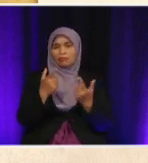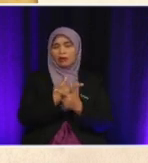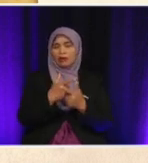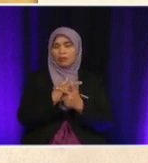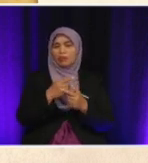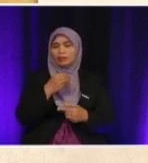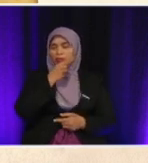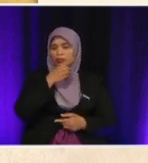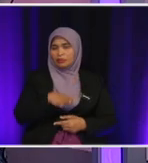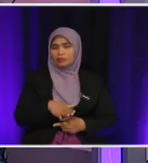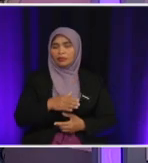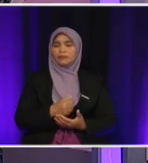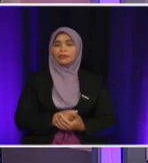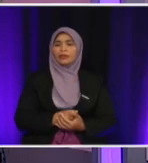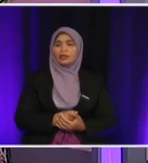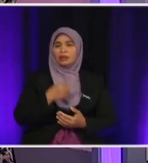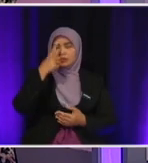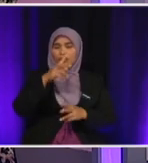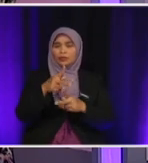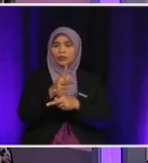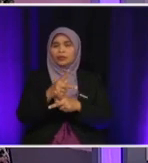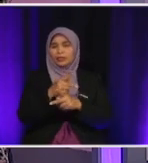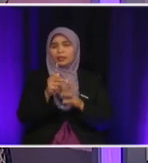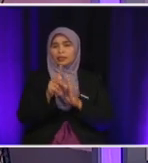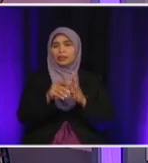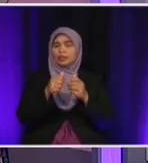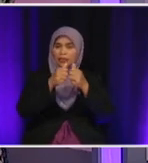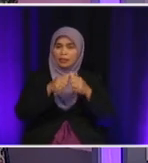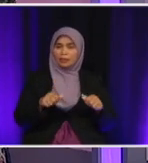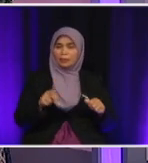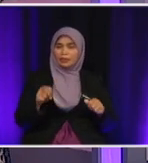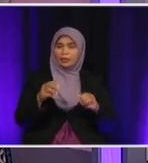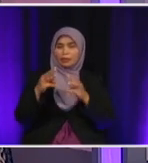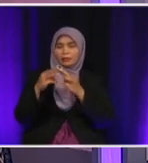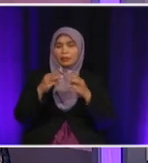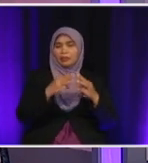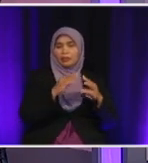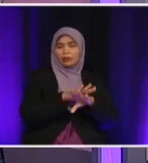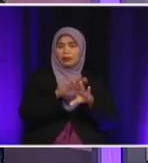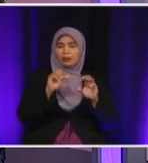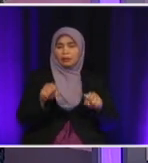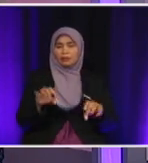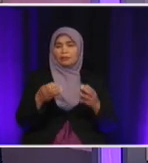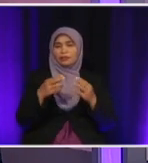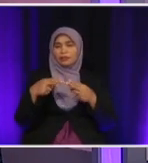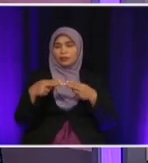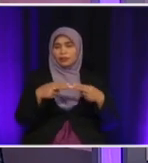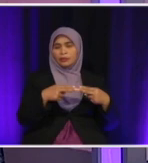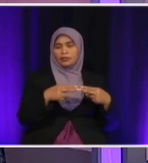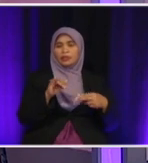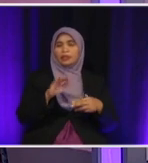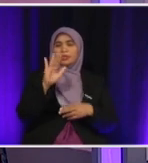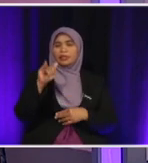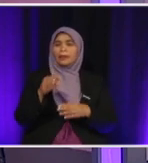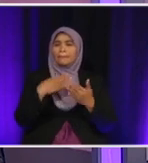Ya jadi untuk menjaga keamanan di Madinah tidak boleh mengadakan hubungan yang baik dengan musuh melainkan